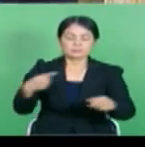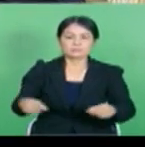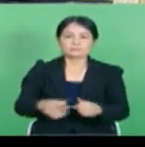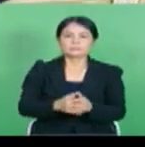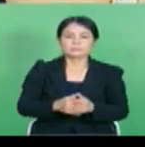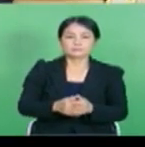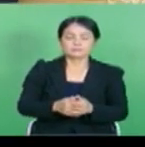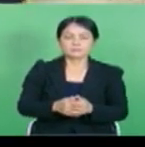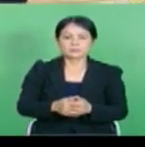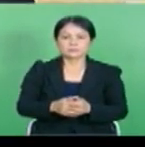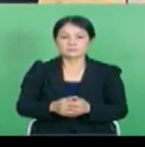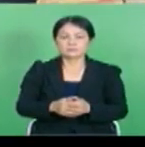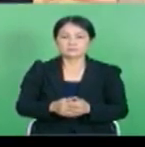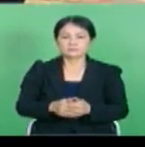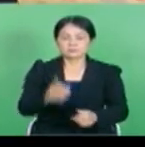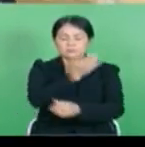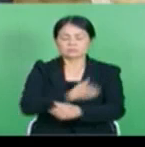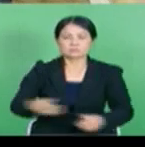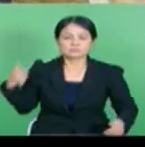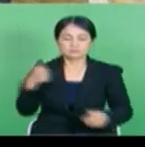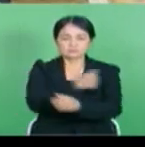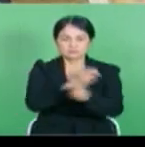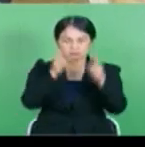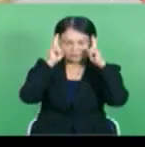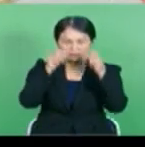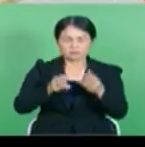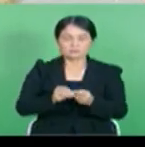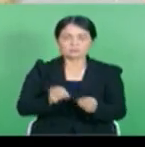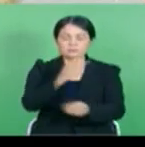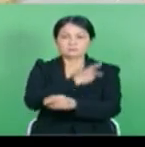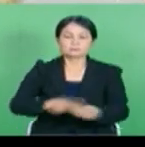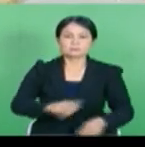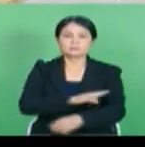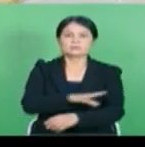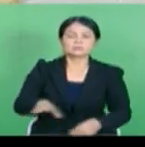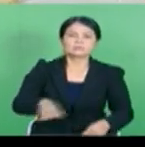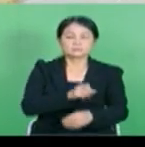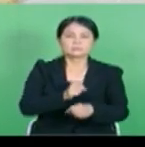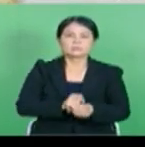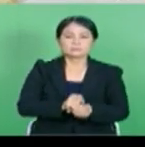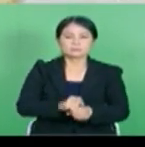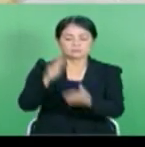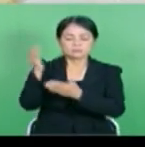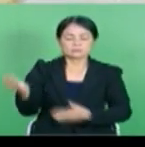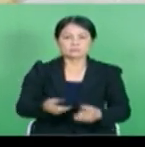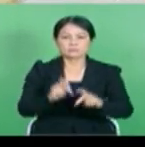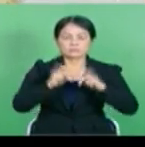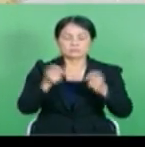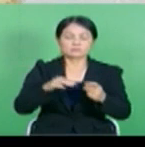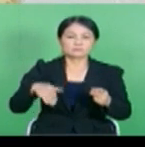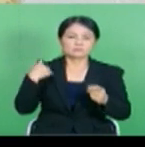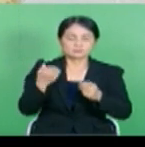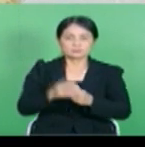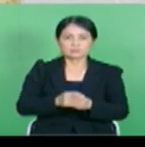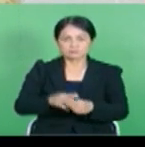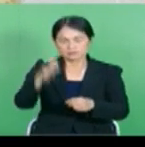ងជាដើមសម្តេចតេជោហ៊ុនសែននាយករដ្ឋមន្ត្រីនៃព្រះរាជាណាចក្រកម្ពុជាបានស្វាគមន៍គណៈប្រតិភូ